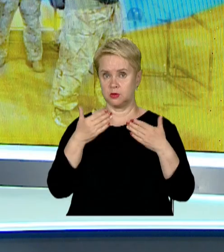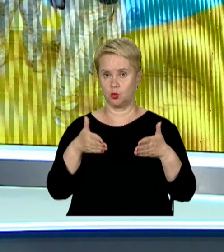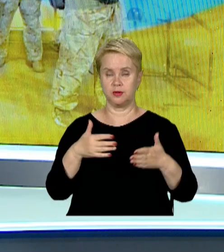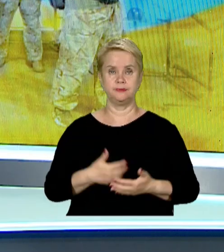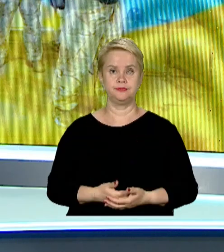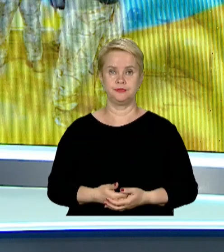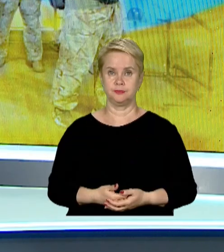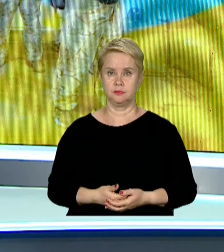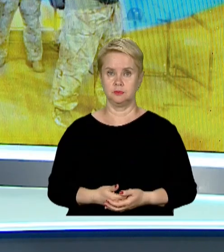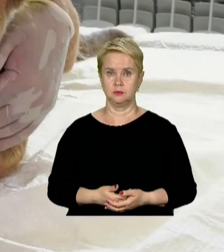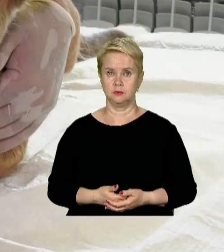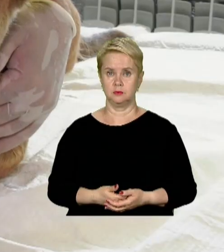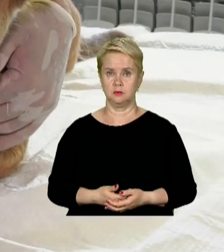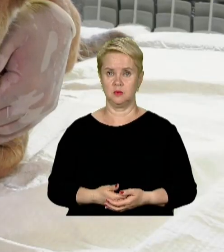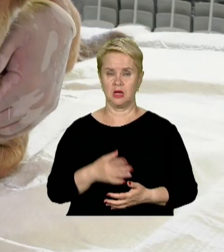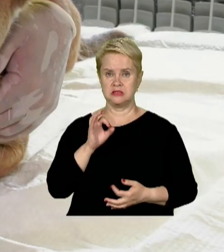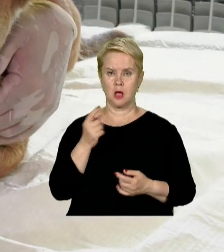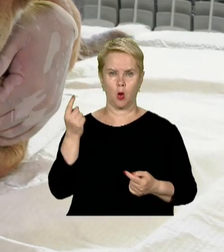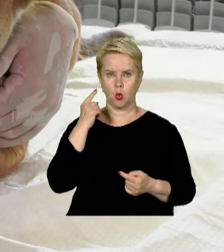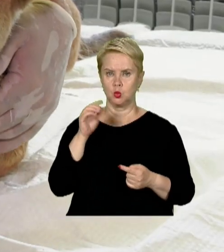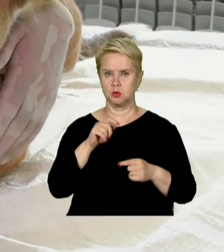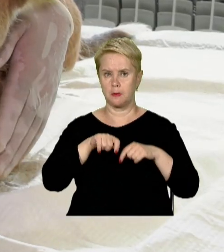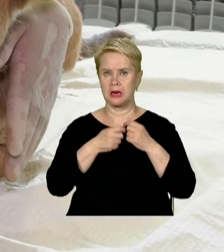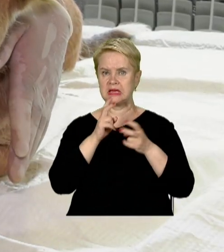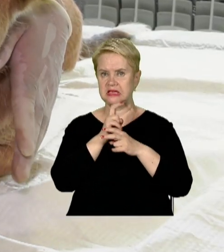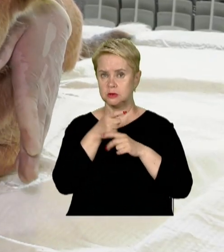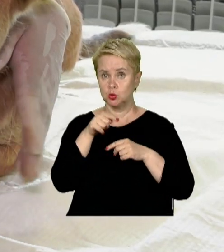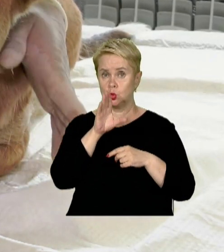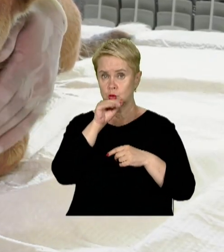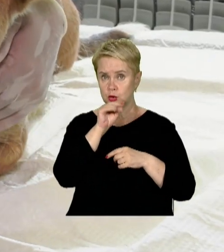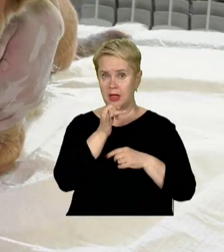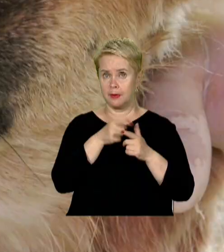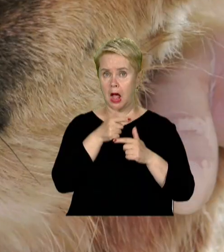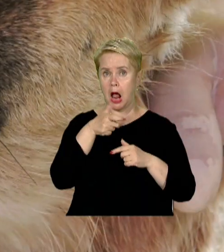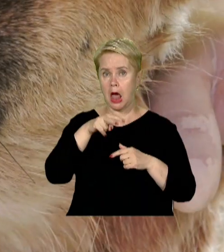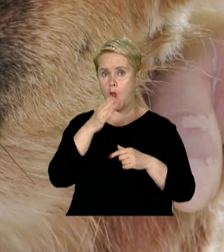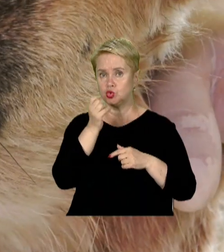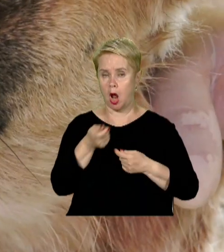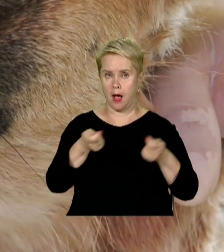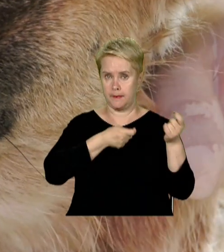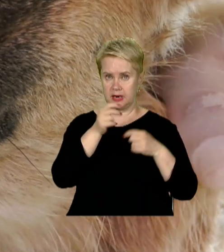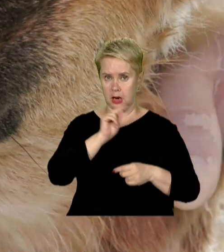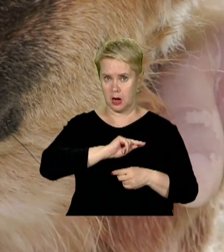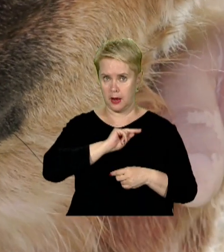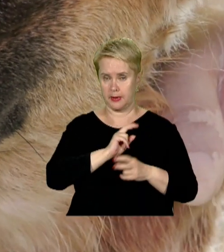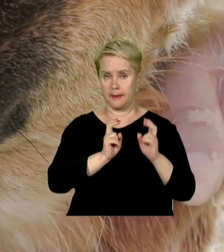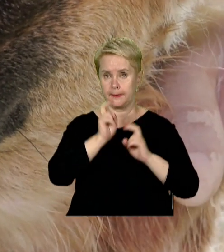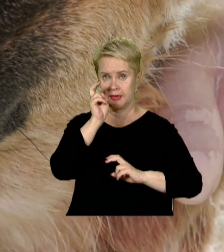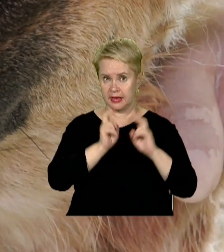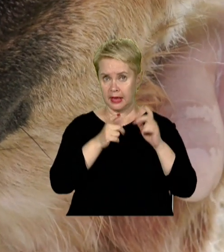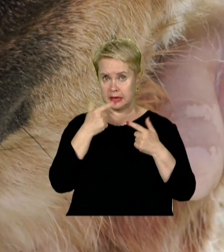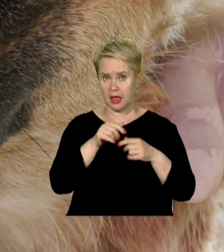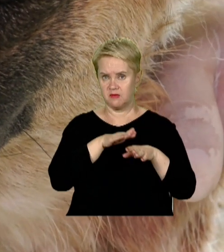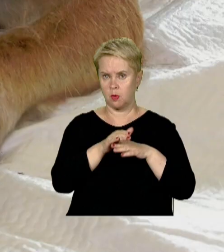наступному матеріалі. З контузією та переламами кісток цю собаку на ім'я Глаша привезли співробітники підприємства,